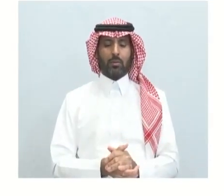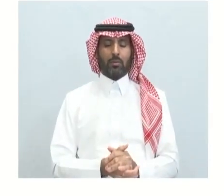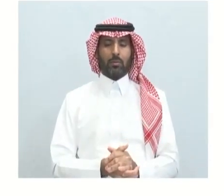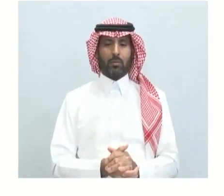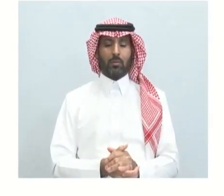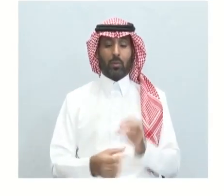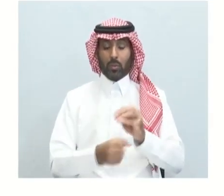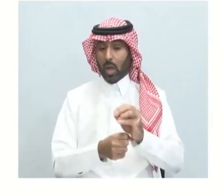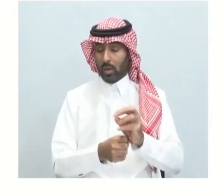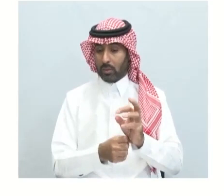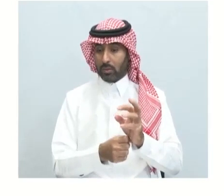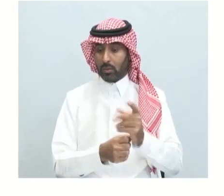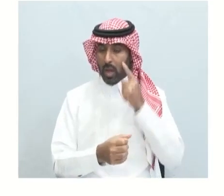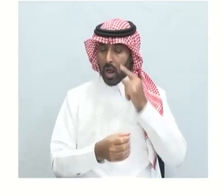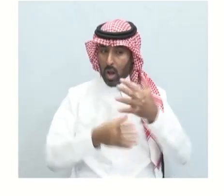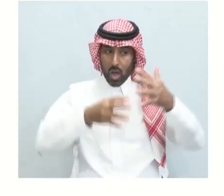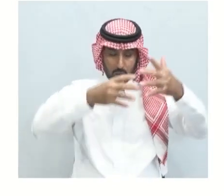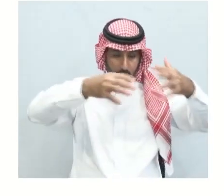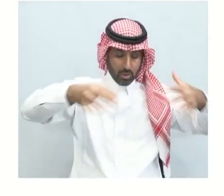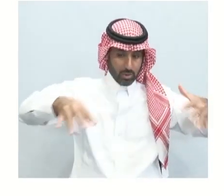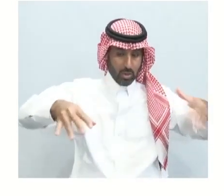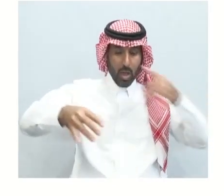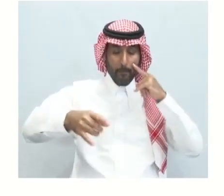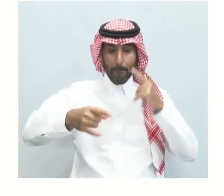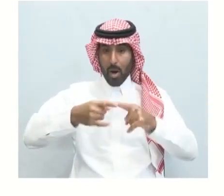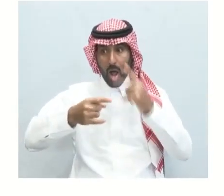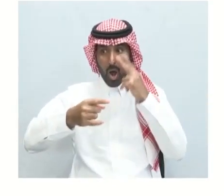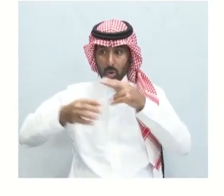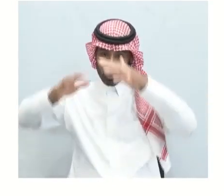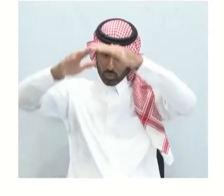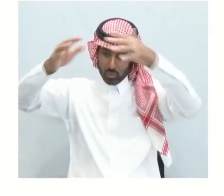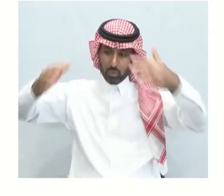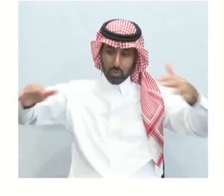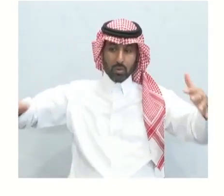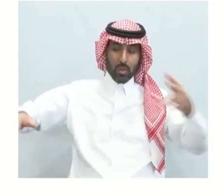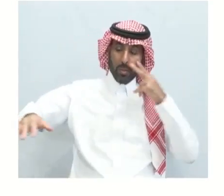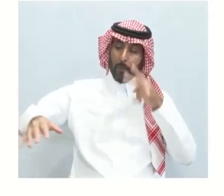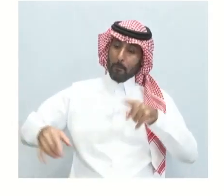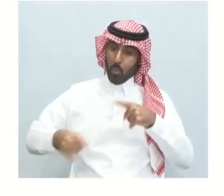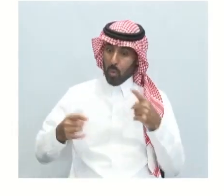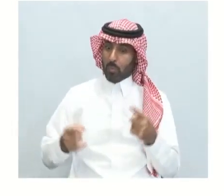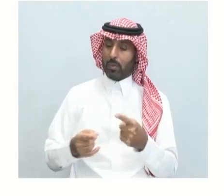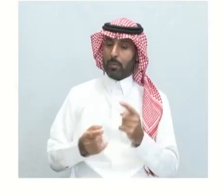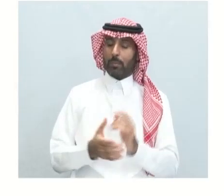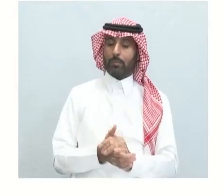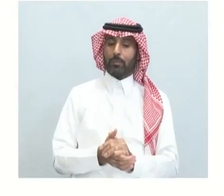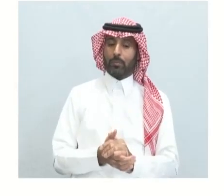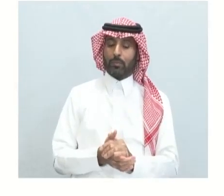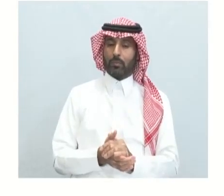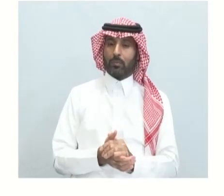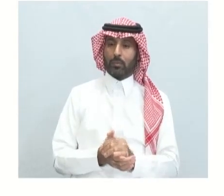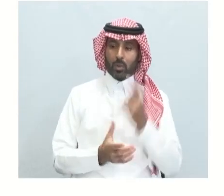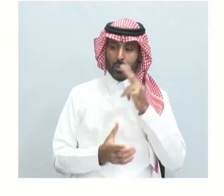الطلبه تعد الحرات معالم طبوغرافيه متميزه حيث